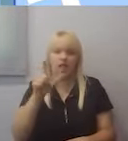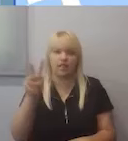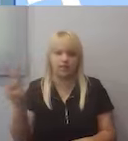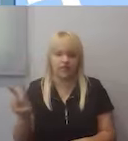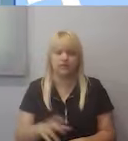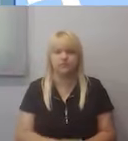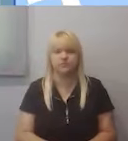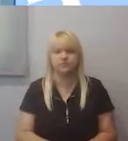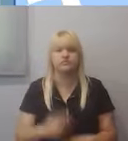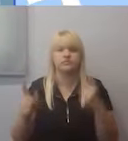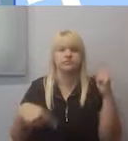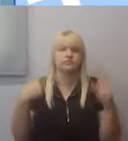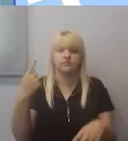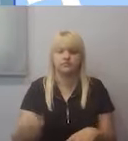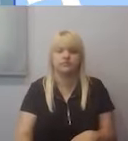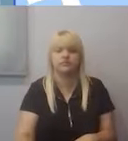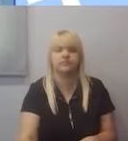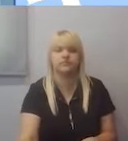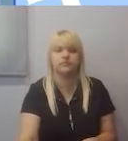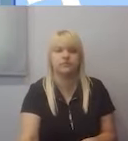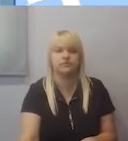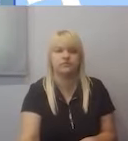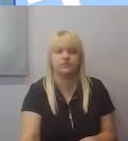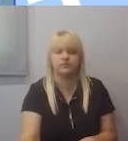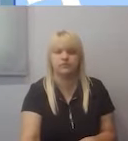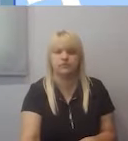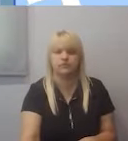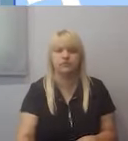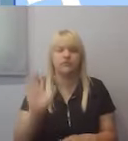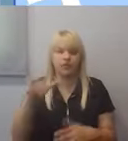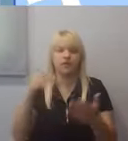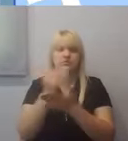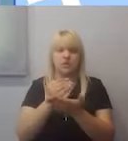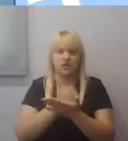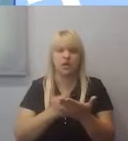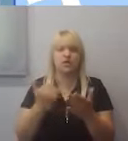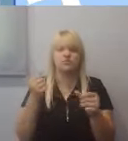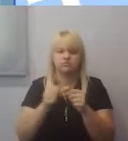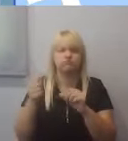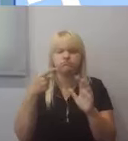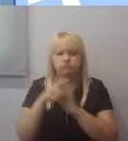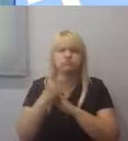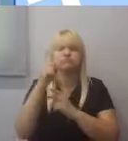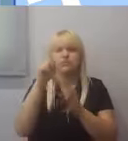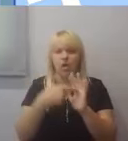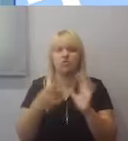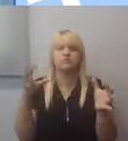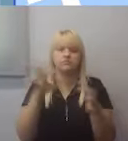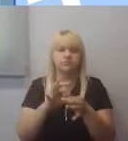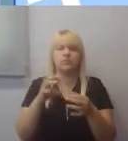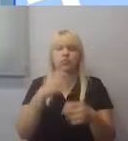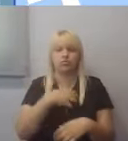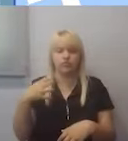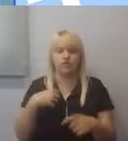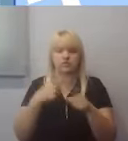ejam tālāk un es domāju mēs varē varēsim atkārtot šos te padziļināts jautājumus kāda tieši ir pašvaldības atbildība jo ar mums atkal